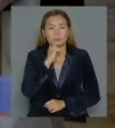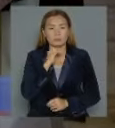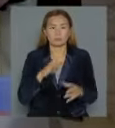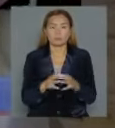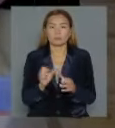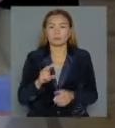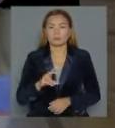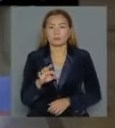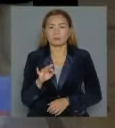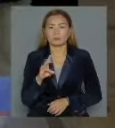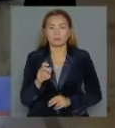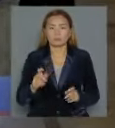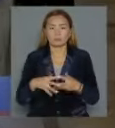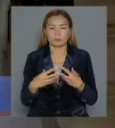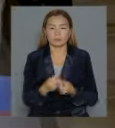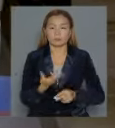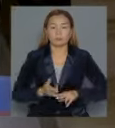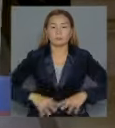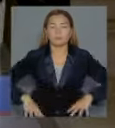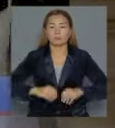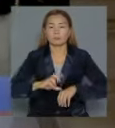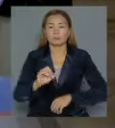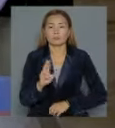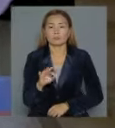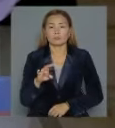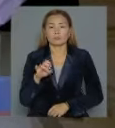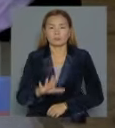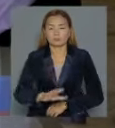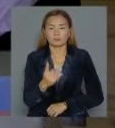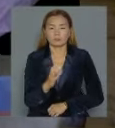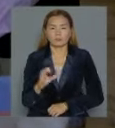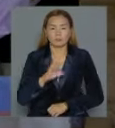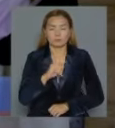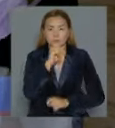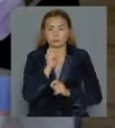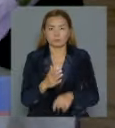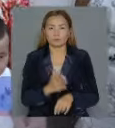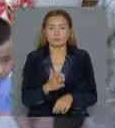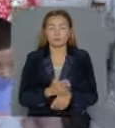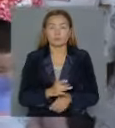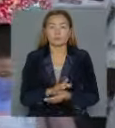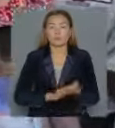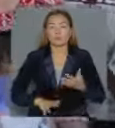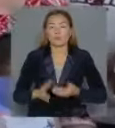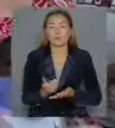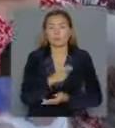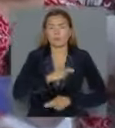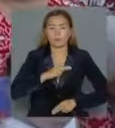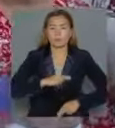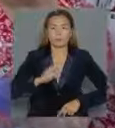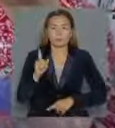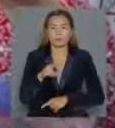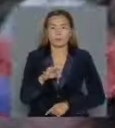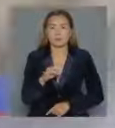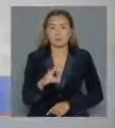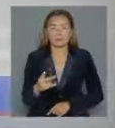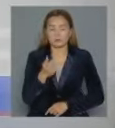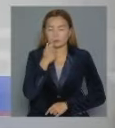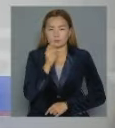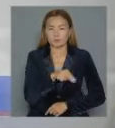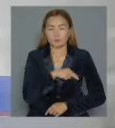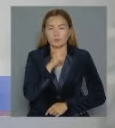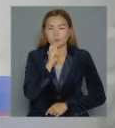Бекеновтер отбасынан бұйырды. Бұл отбасыда Бекенов Сағызбай бірнеше құрмет грамотасымен марапатталып, еңбек озаты және Лениннің 150 жылдығы